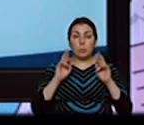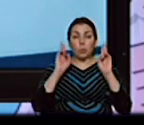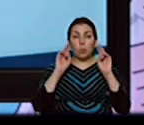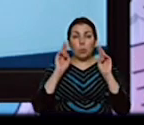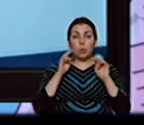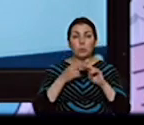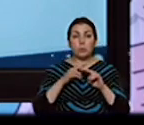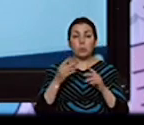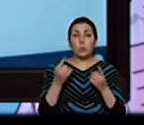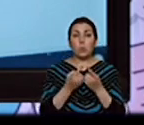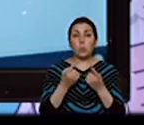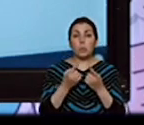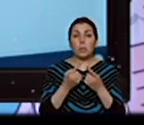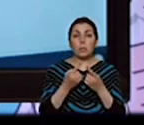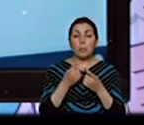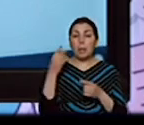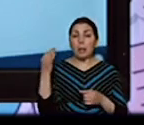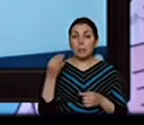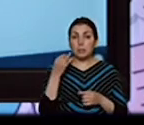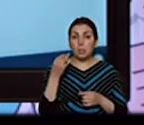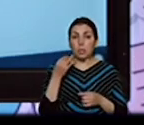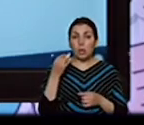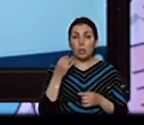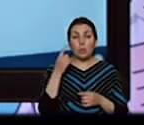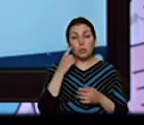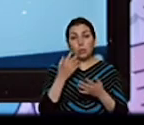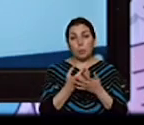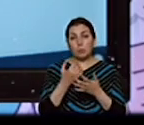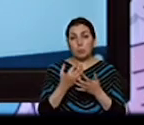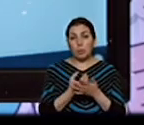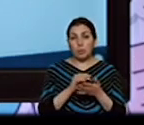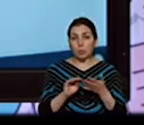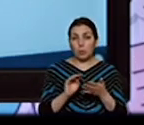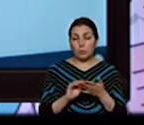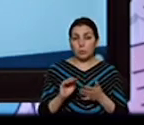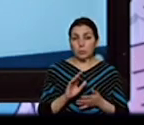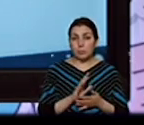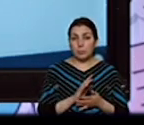Quyon voy do'stlariga qiziqarli topishmoq yozibdi.